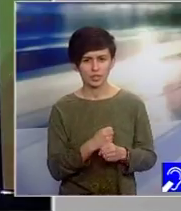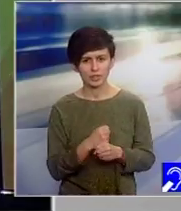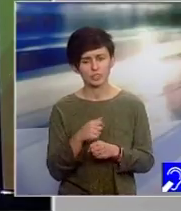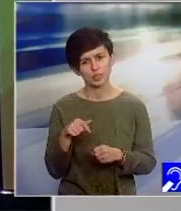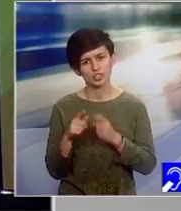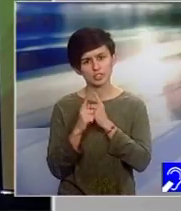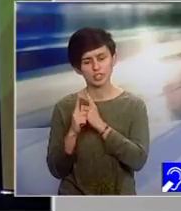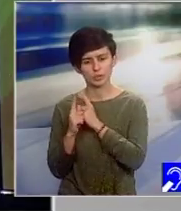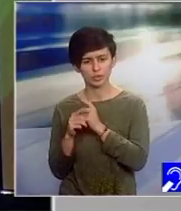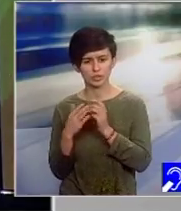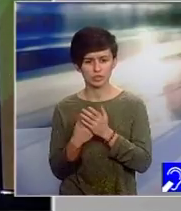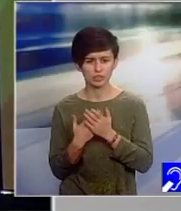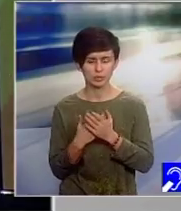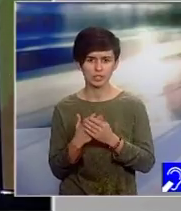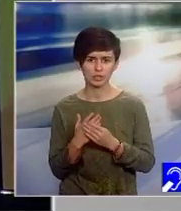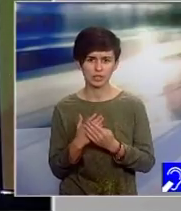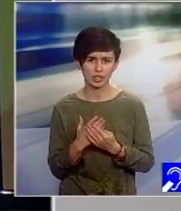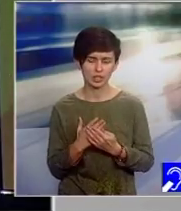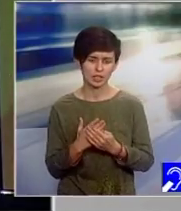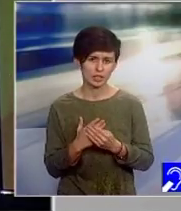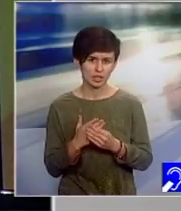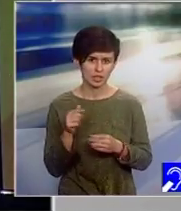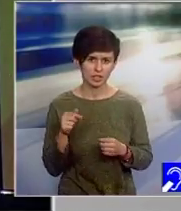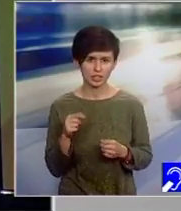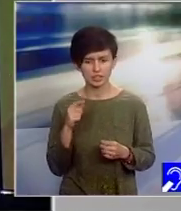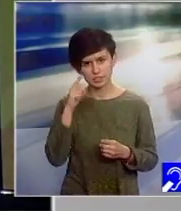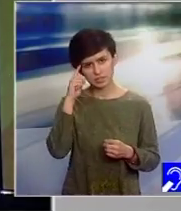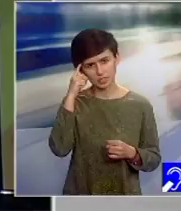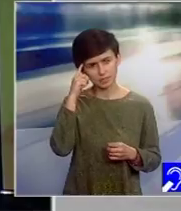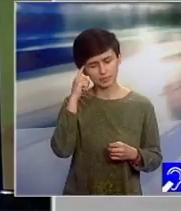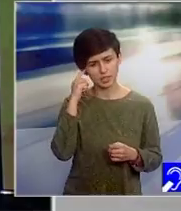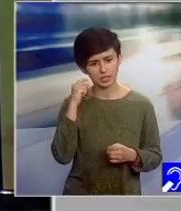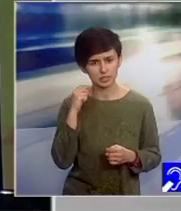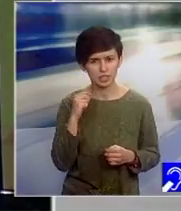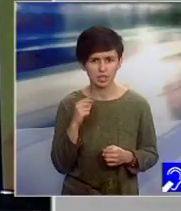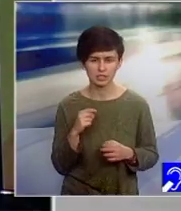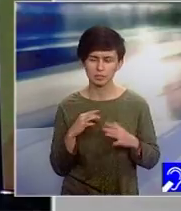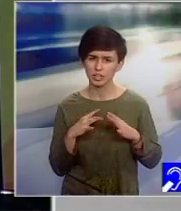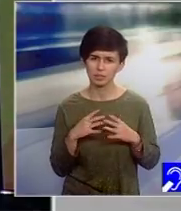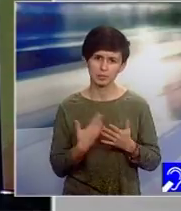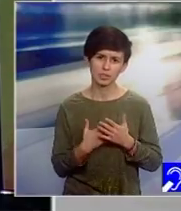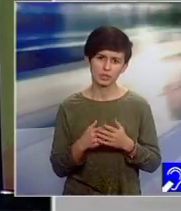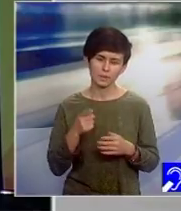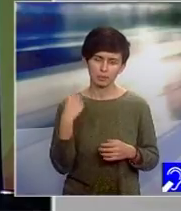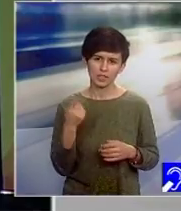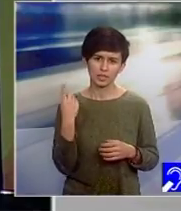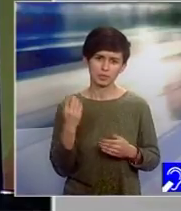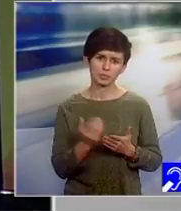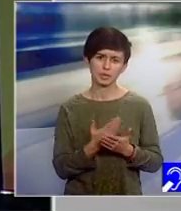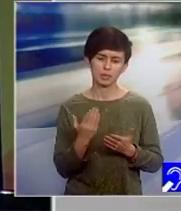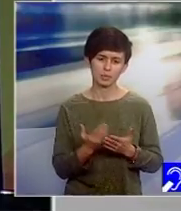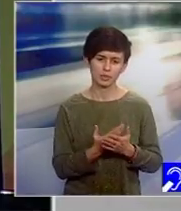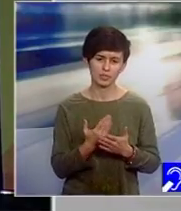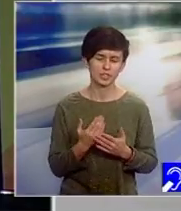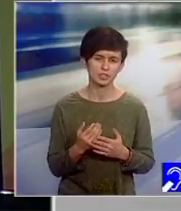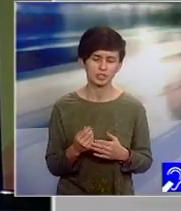reîmprospătare a lor, un refresh. Cum să zic, îți reîncarci bateriile, pentru că ne plimbăm, povestim, sigur, nu povestim numai de Cluj,